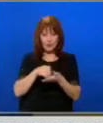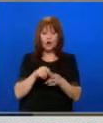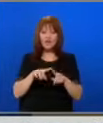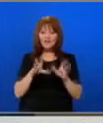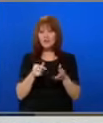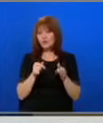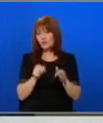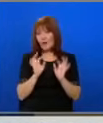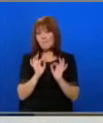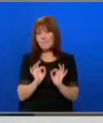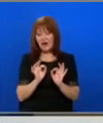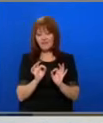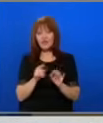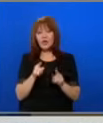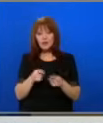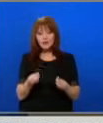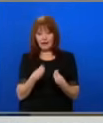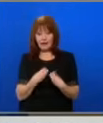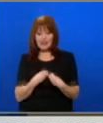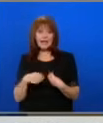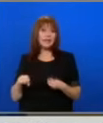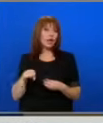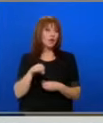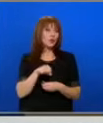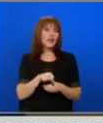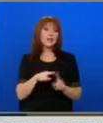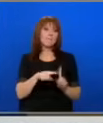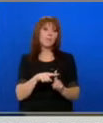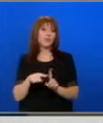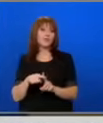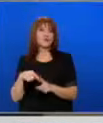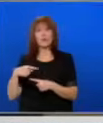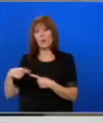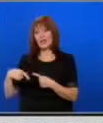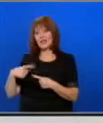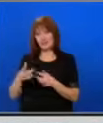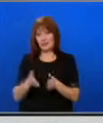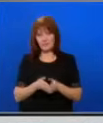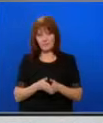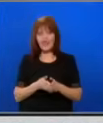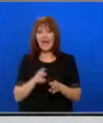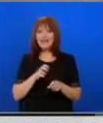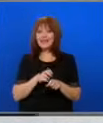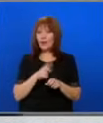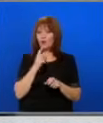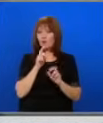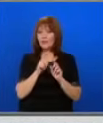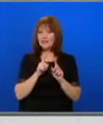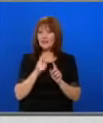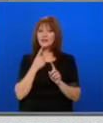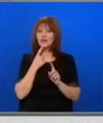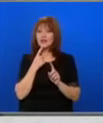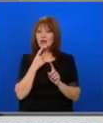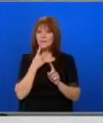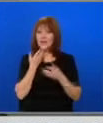знаци и те доведоха до това, че очакваме положително развитие от Нидерландия. Денков коментира, че разговорите